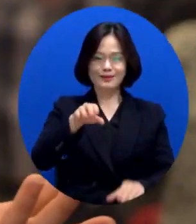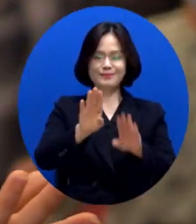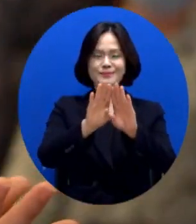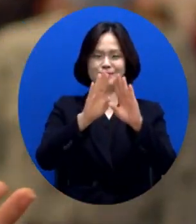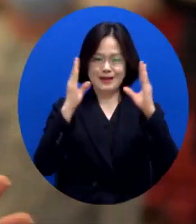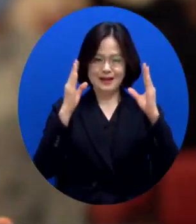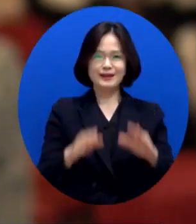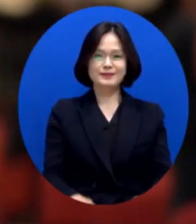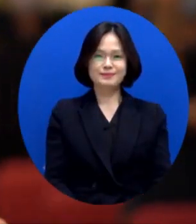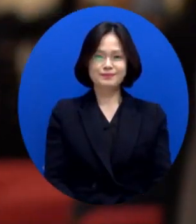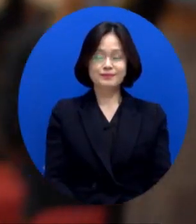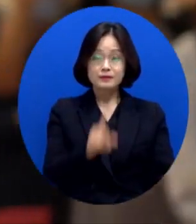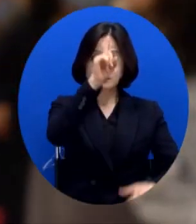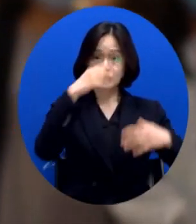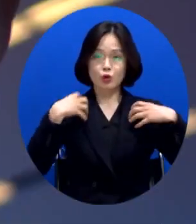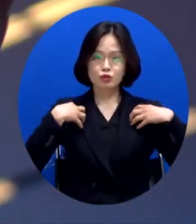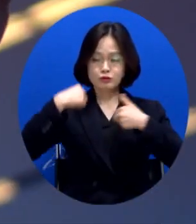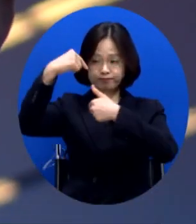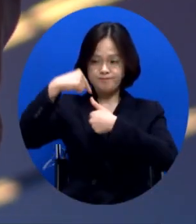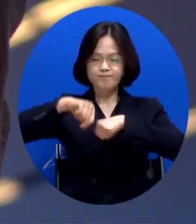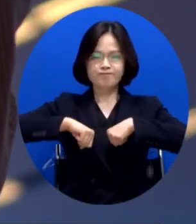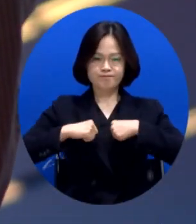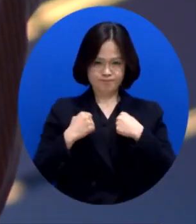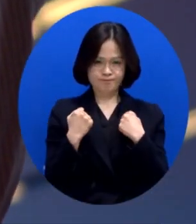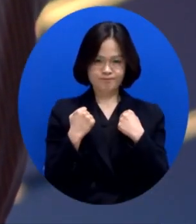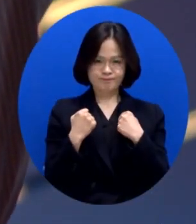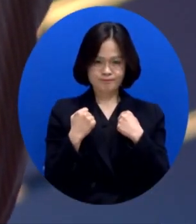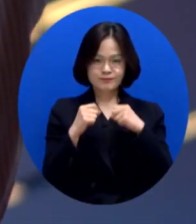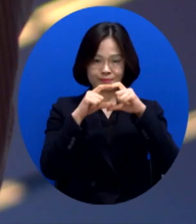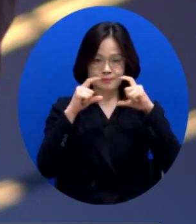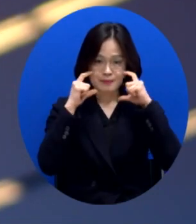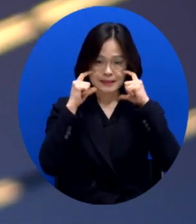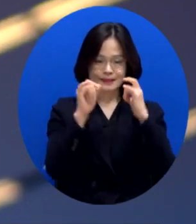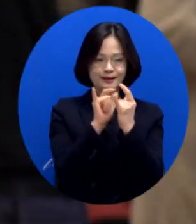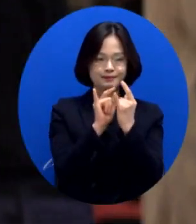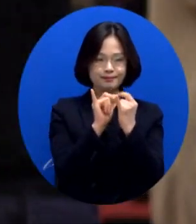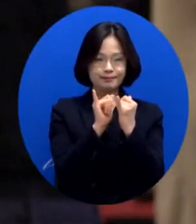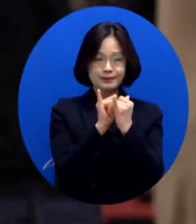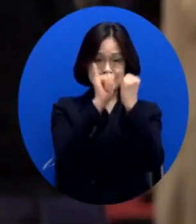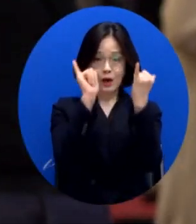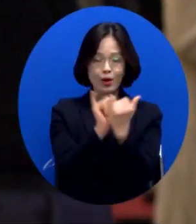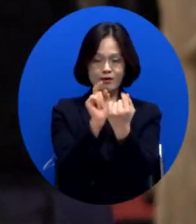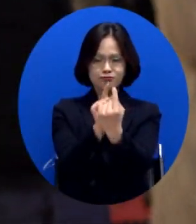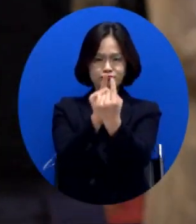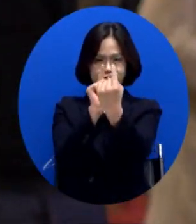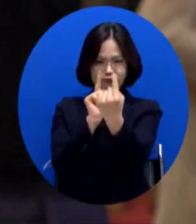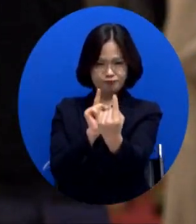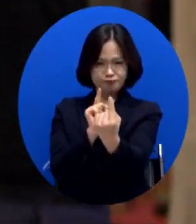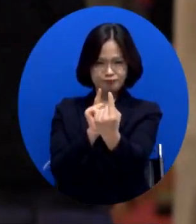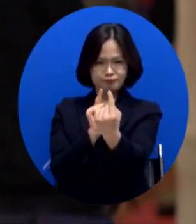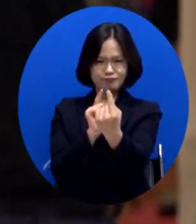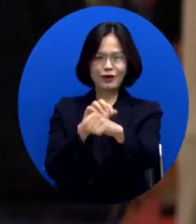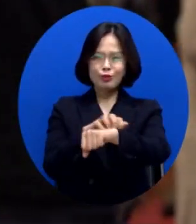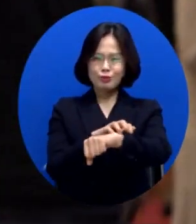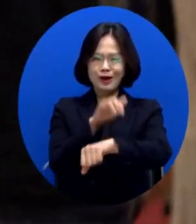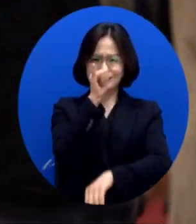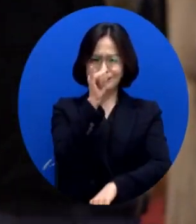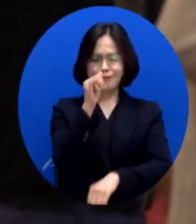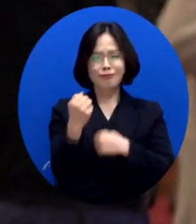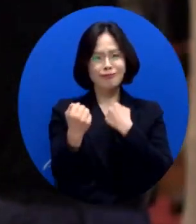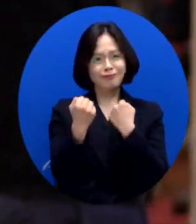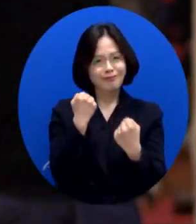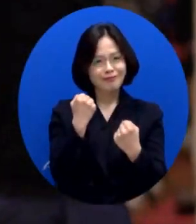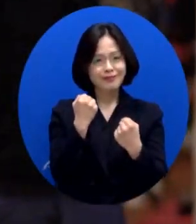호주 정부의 방역 지침에 따라 거리 두기와 함께 마스크를 착용해야 하는 불편함에도 집회의